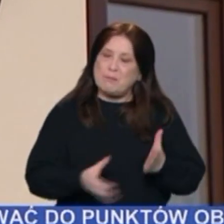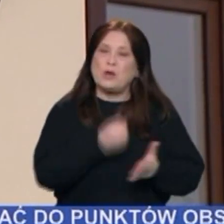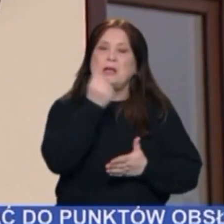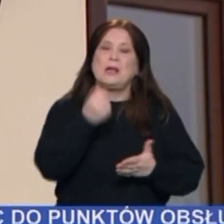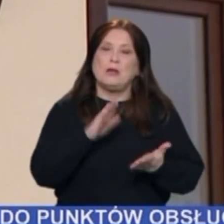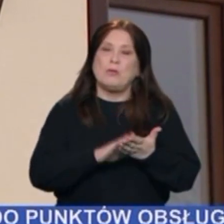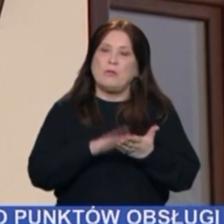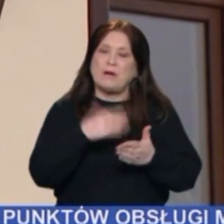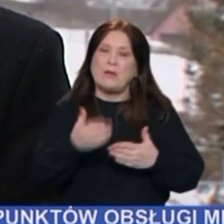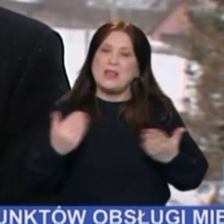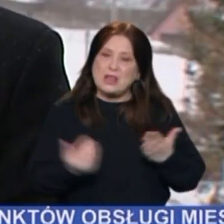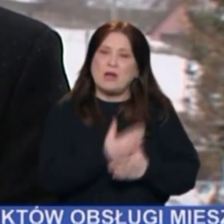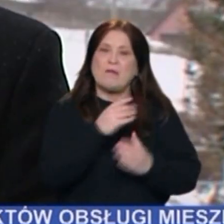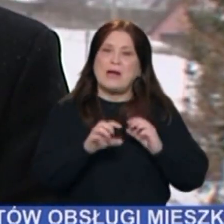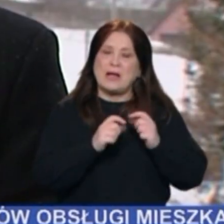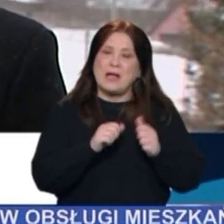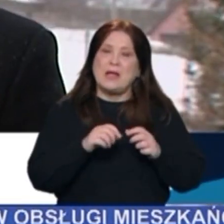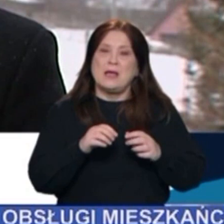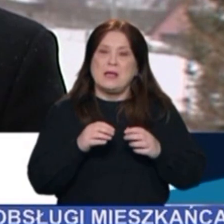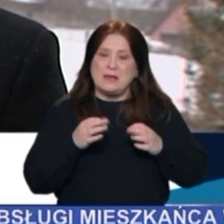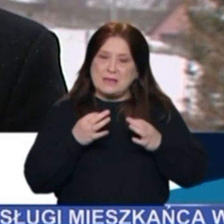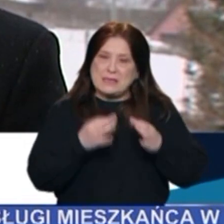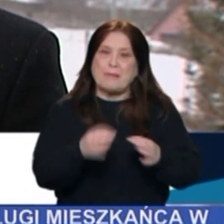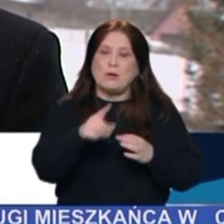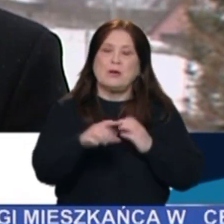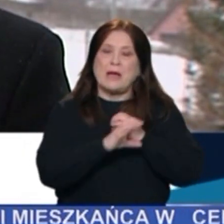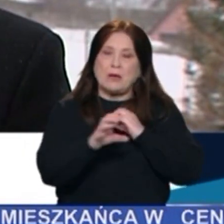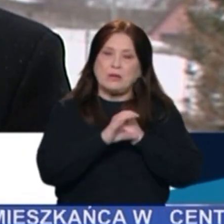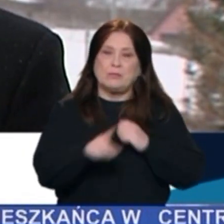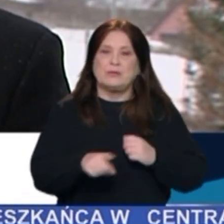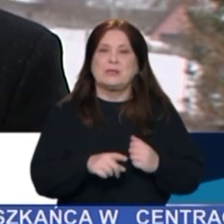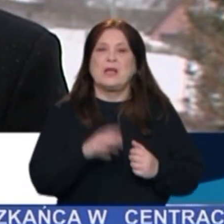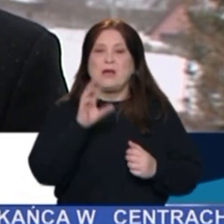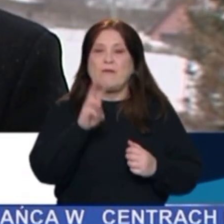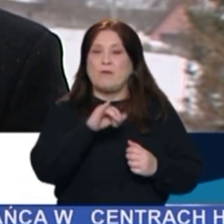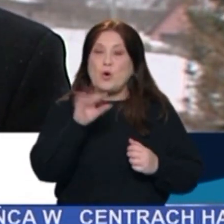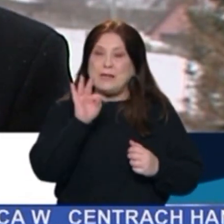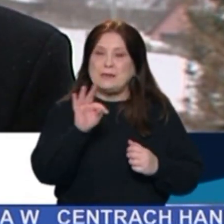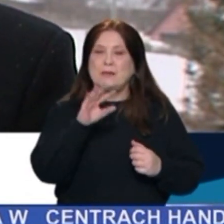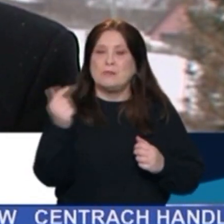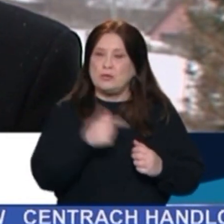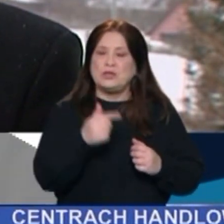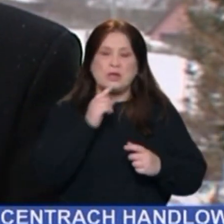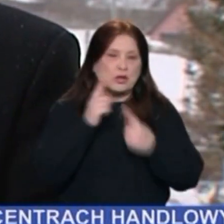reaktywacji linii komunikacyjnej. Obliguję pana wójta do właśnie rozmów z przewoźnikami,